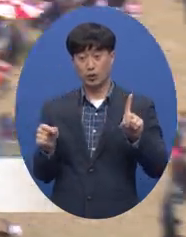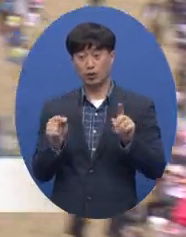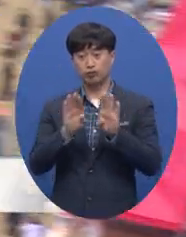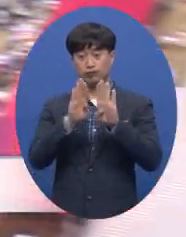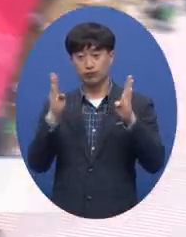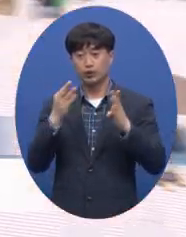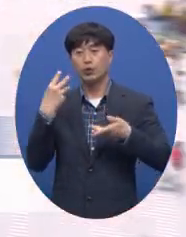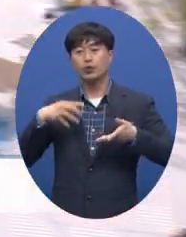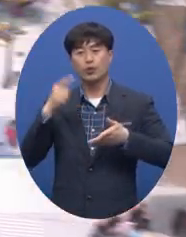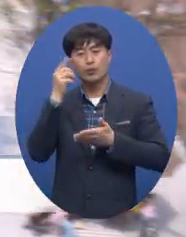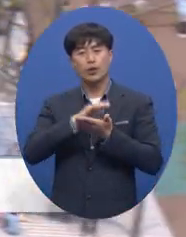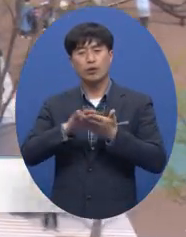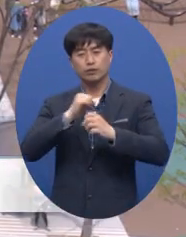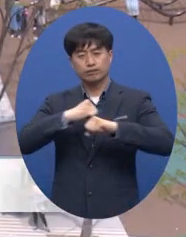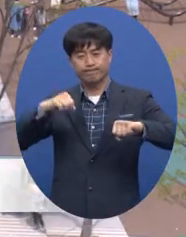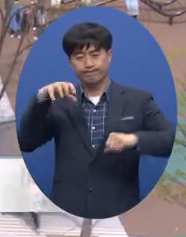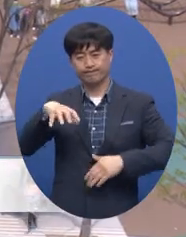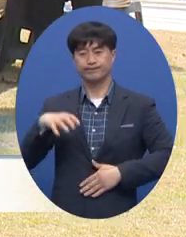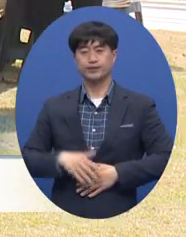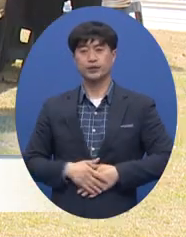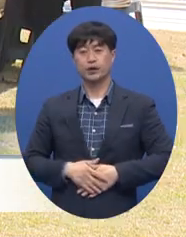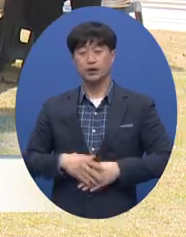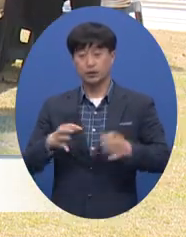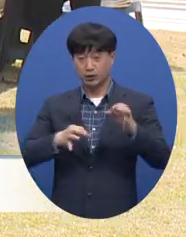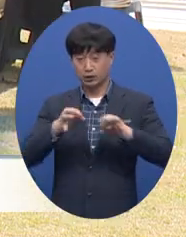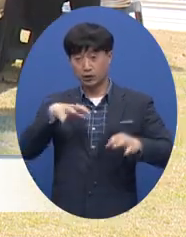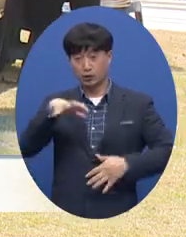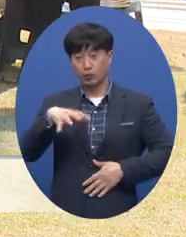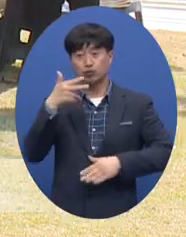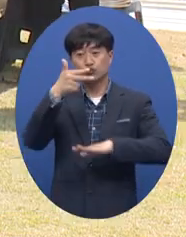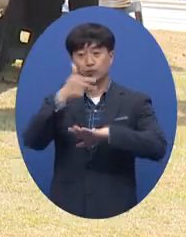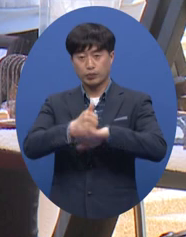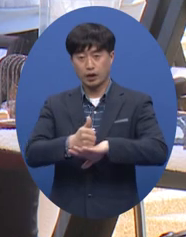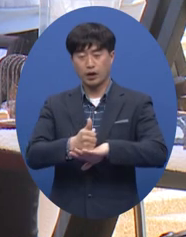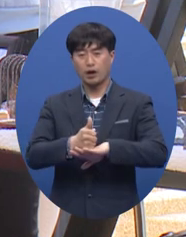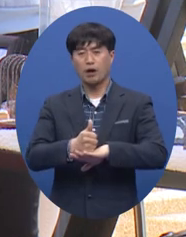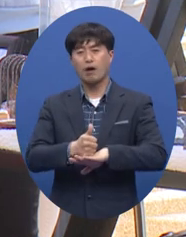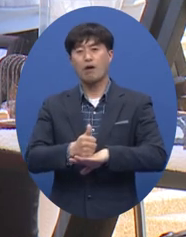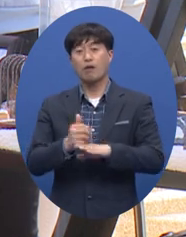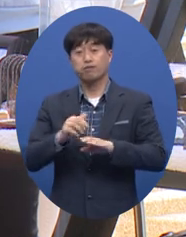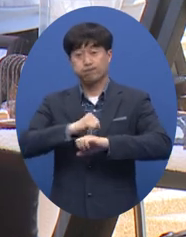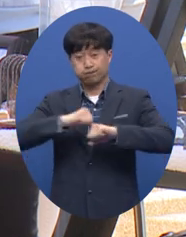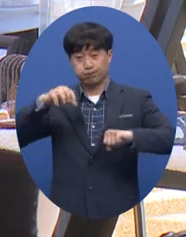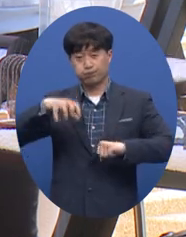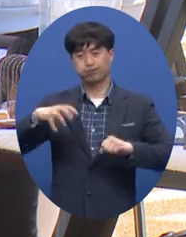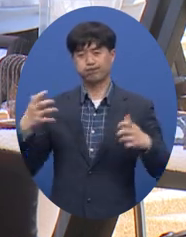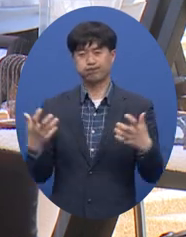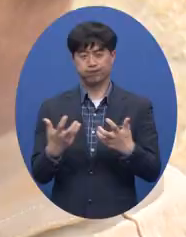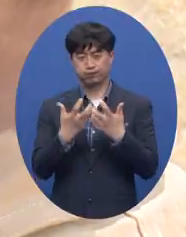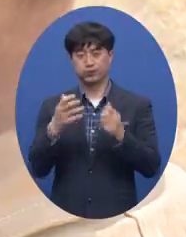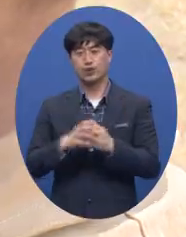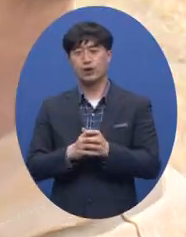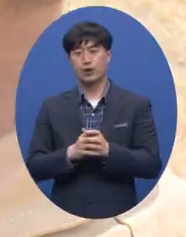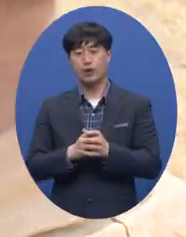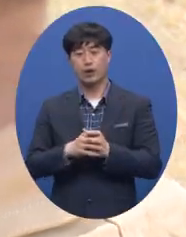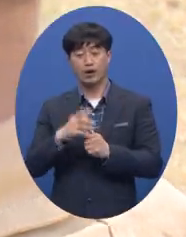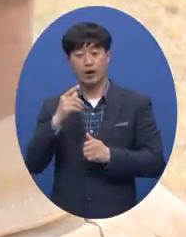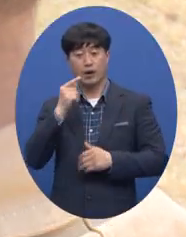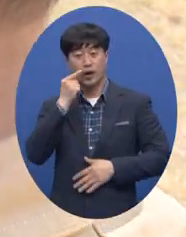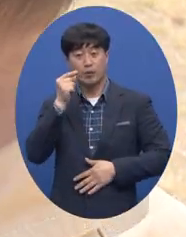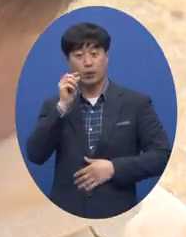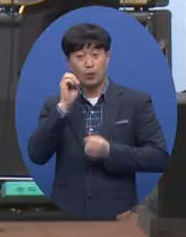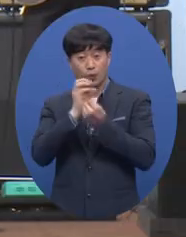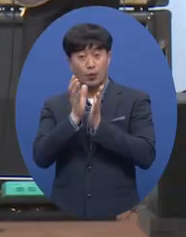11월 문을 연 경기 평화광장입니다. 마켓이 열리는 주말 광장이 모처럼 북적입니다. 벚꽃